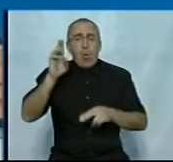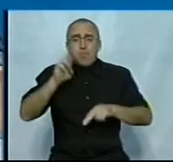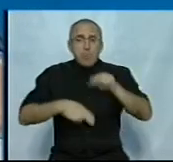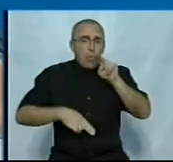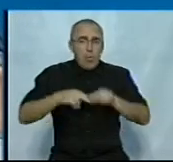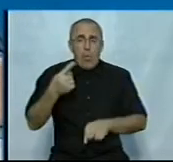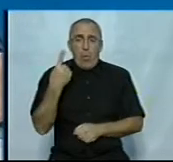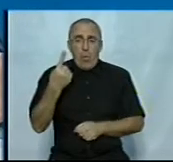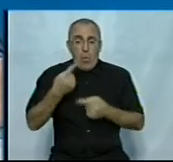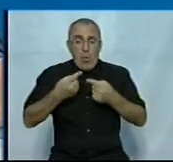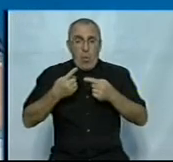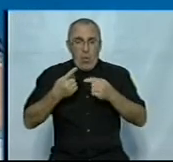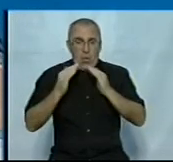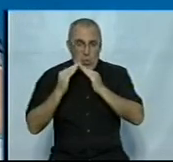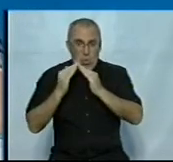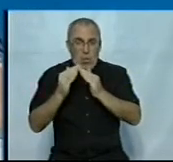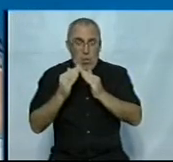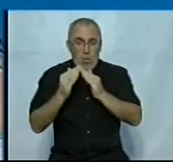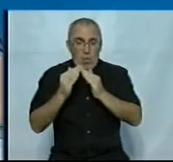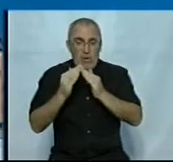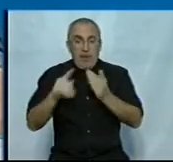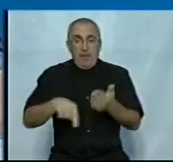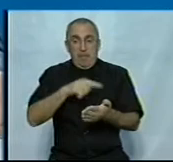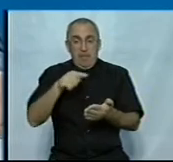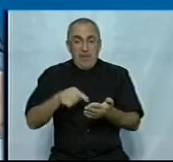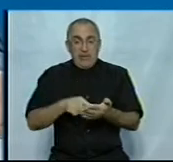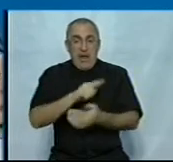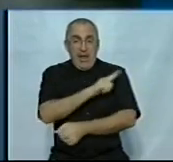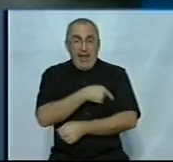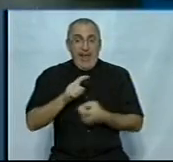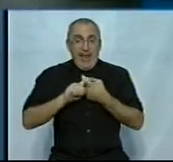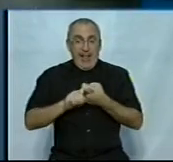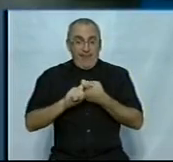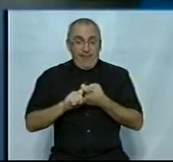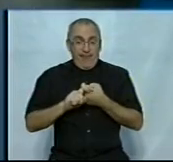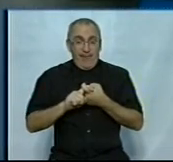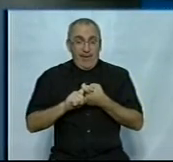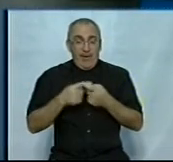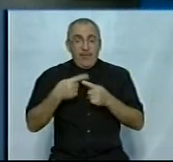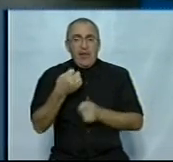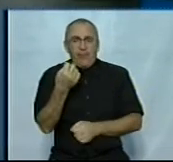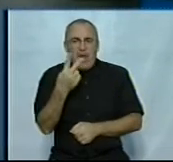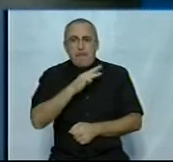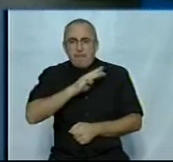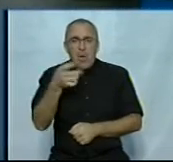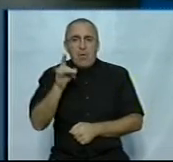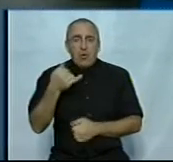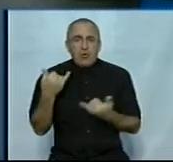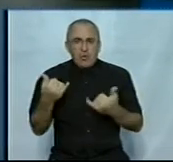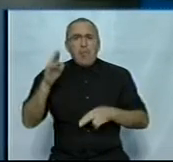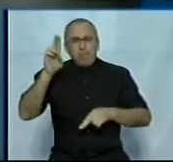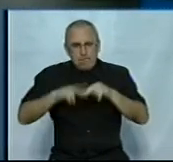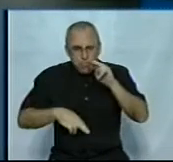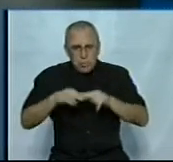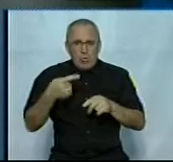будівельного одного корпусу міської лікарні інфекційної – це 12 мільйонів гривень. І ми зараз будуємо